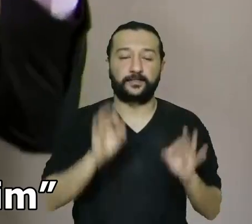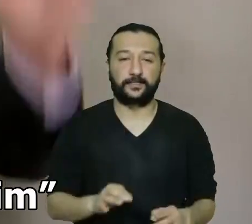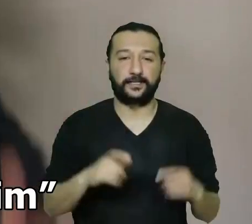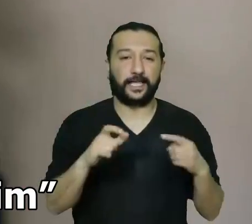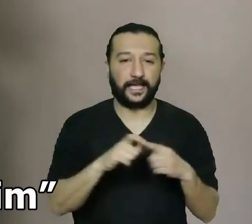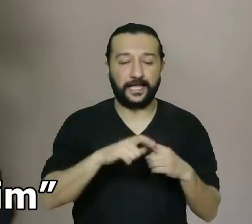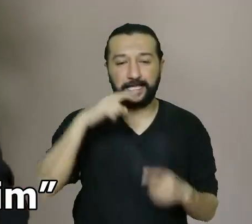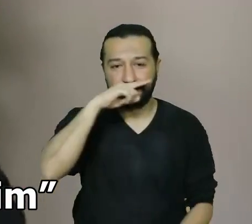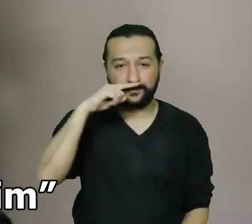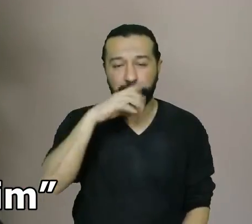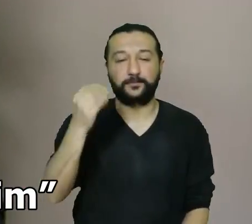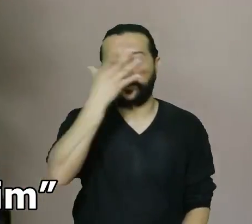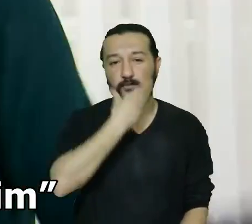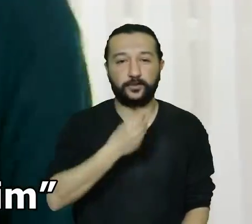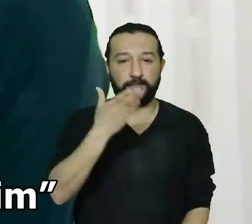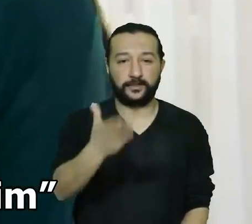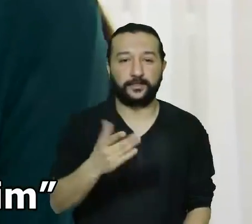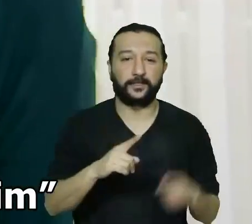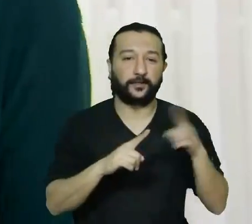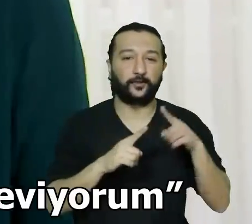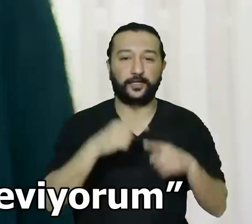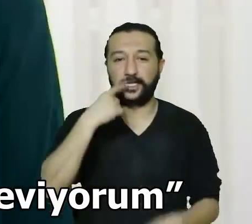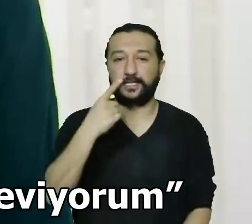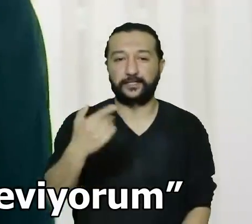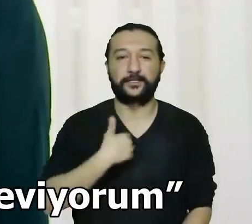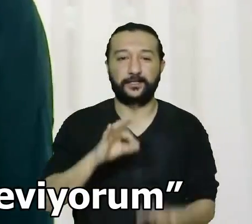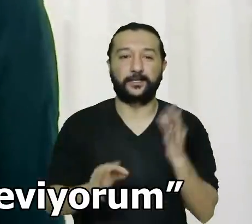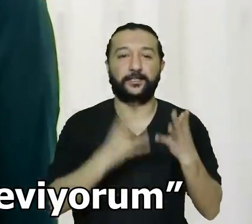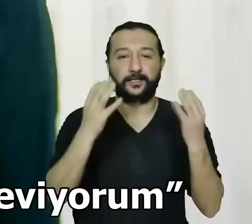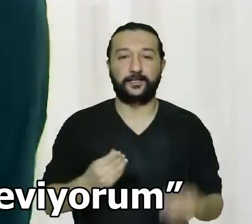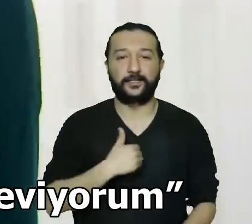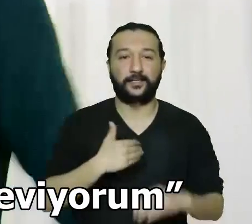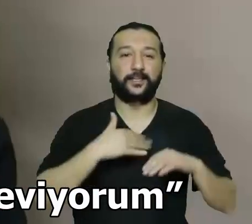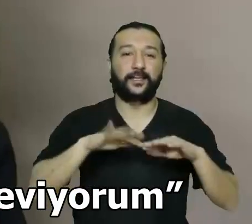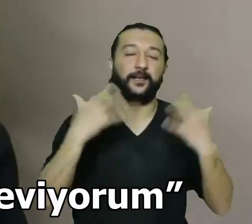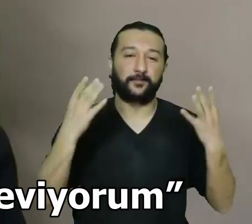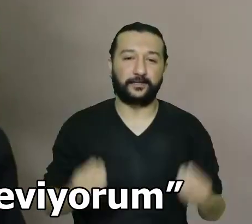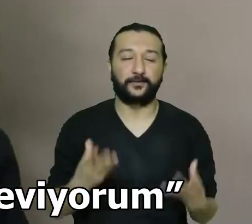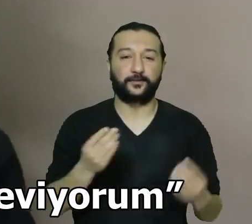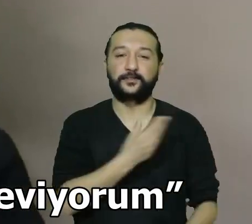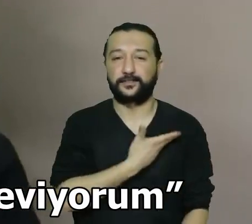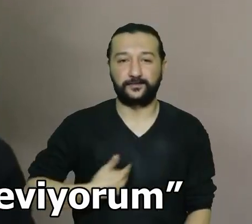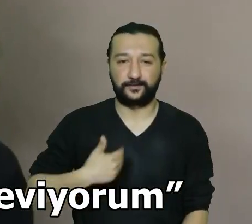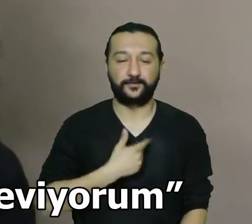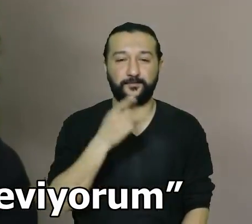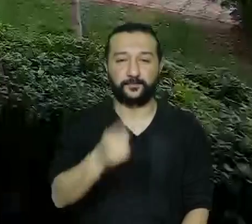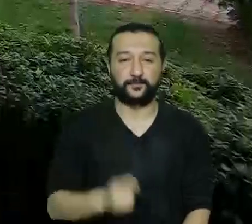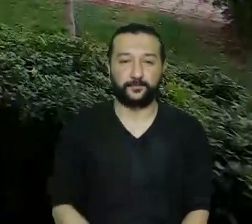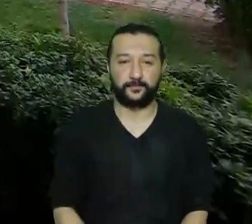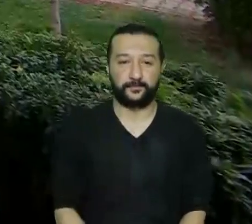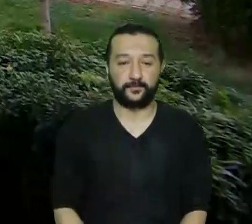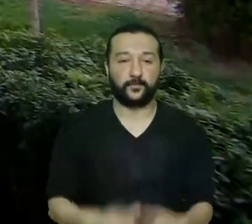koklaşalım. Esmerim güzelim, tuti dilim, ben yanıyorum. Aman Allah, çok